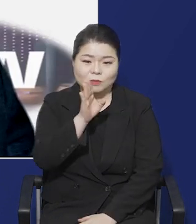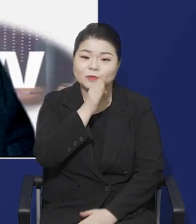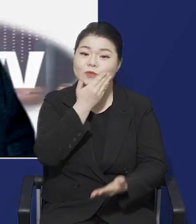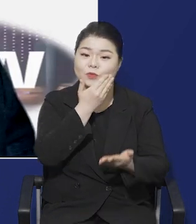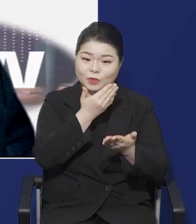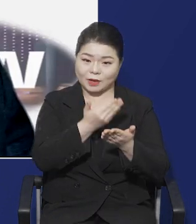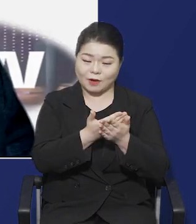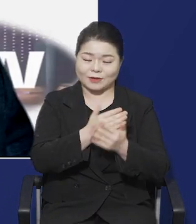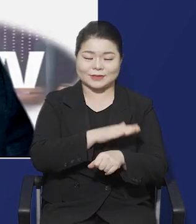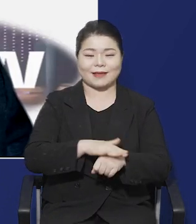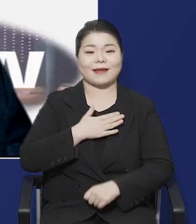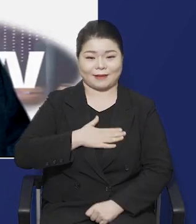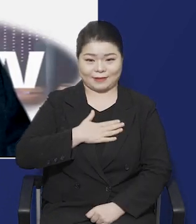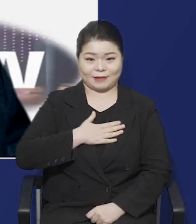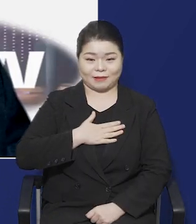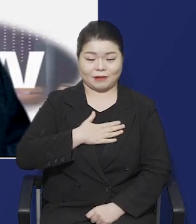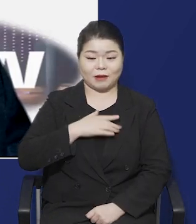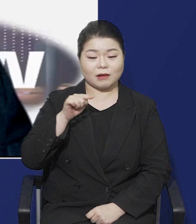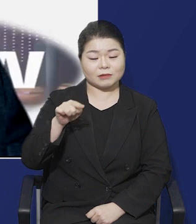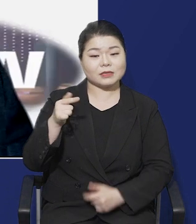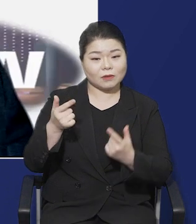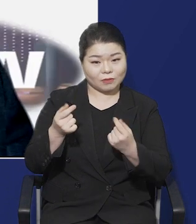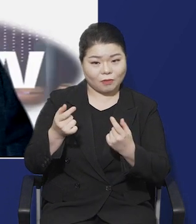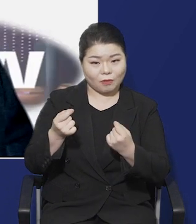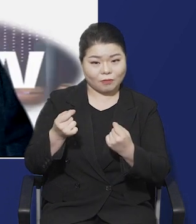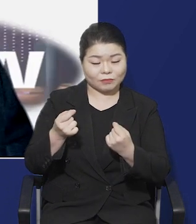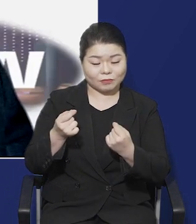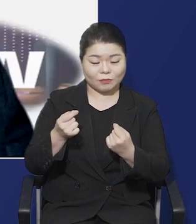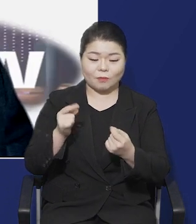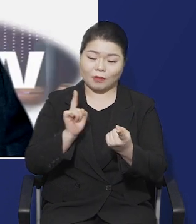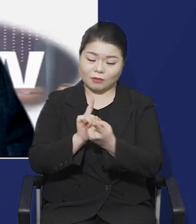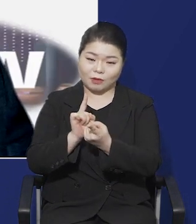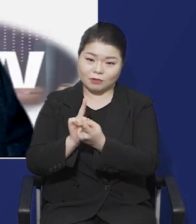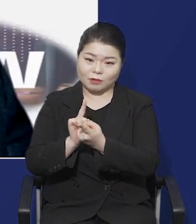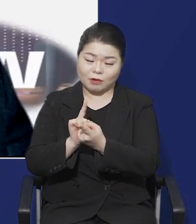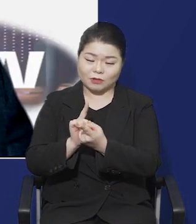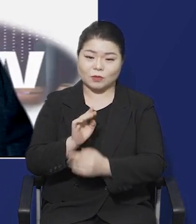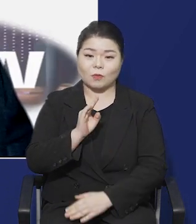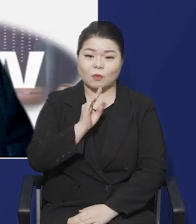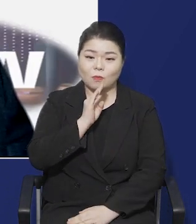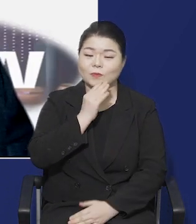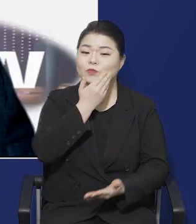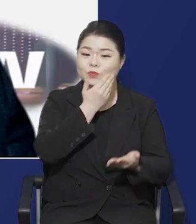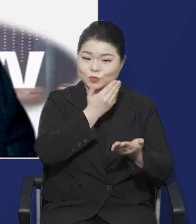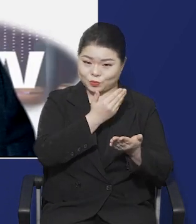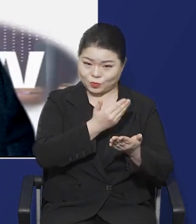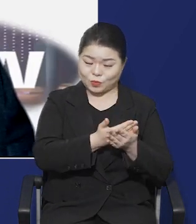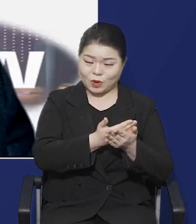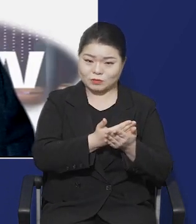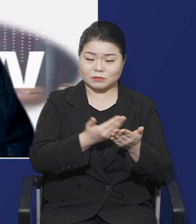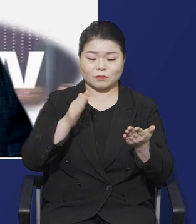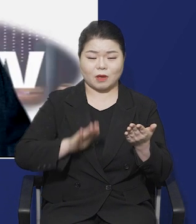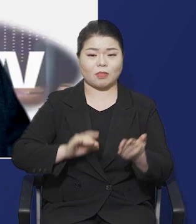잘 알고 있습니다만, 그런 해외 바이어에게 다가가는 것은 어느 무엇보다도 가장 큰